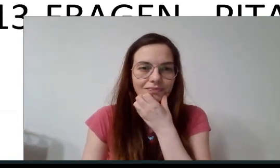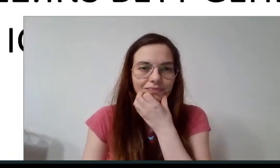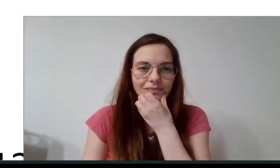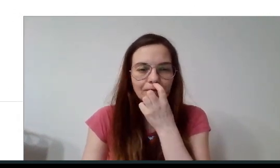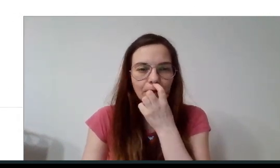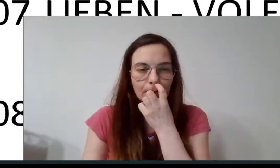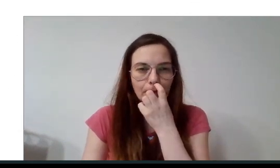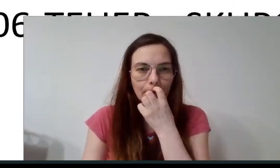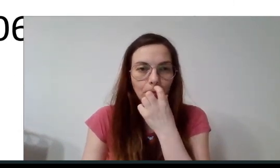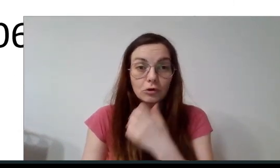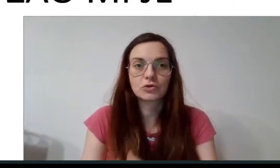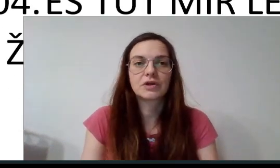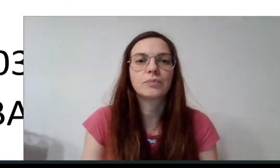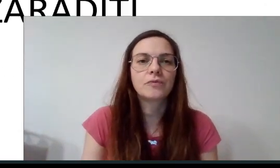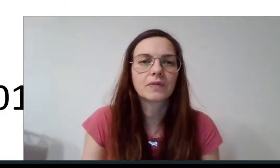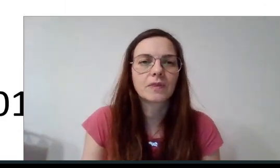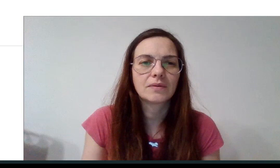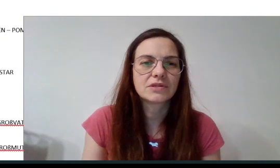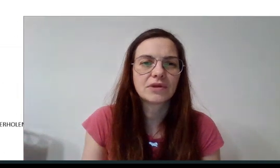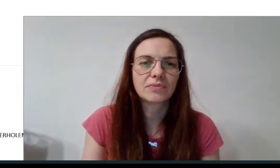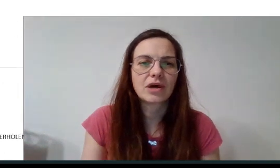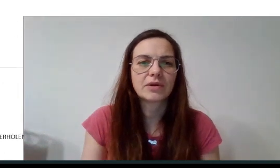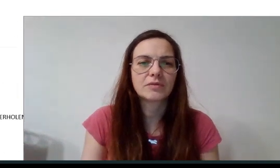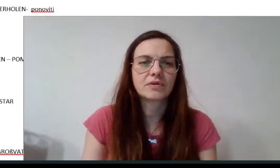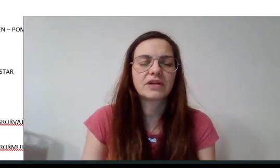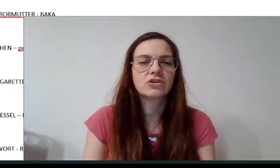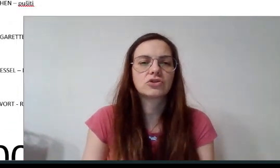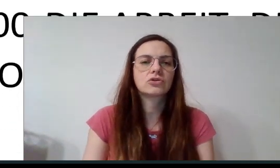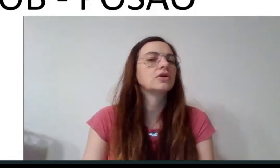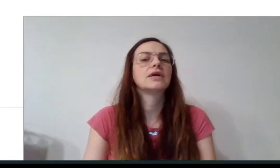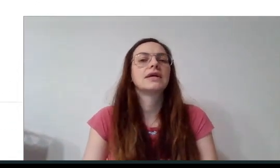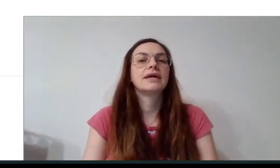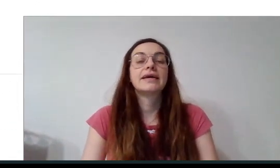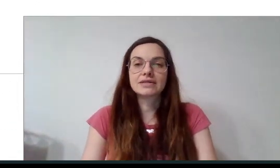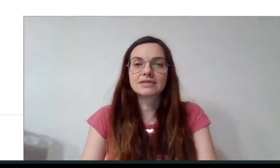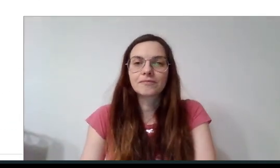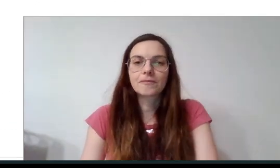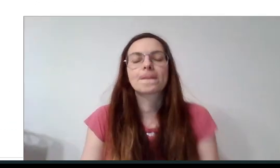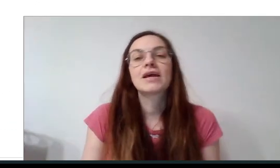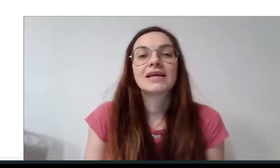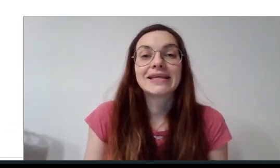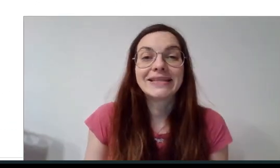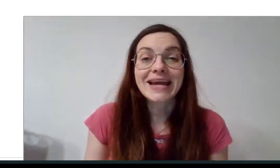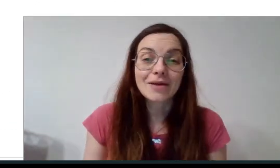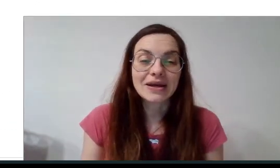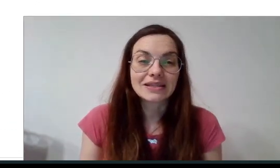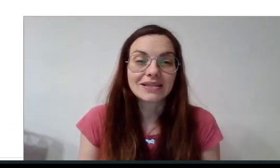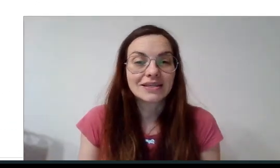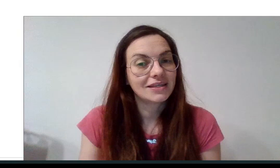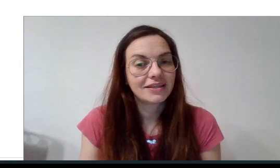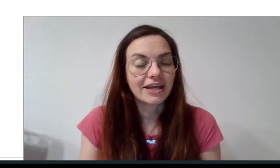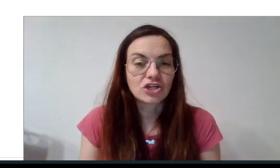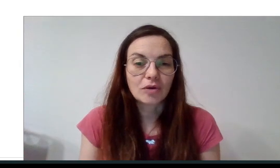u prošlom klipu, mislim da je bio Arbeit prva reč. Jeste. Die Arbeit, der Job.